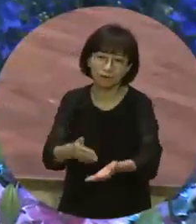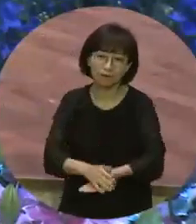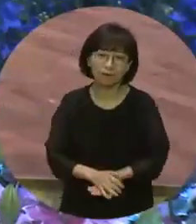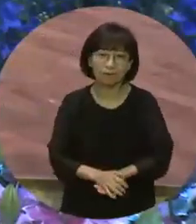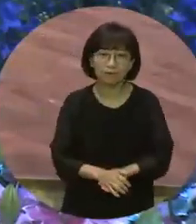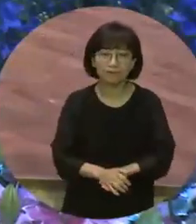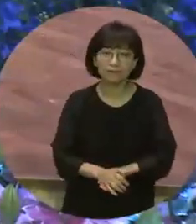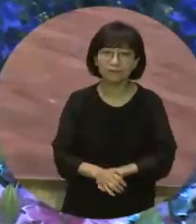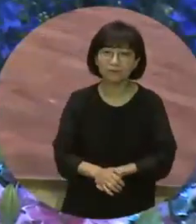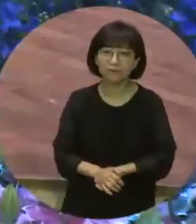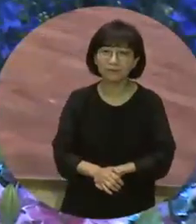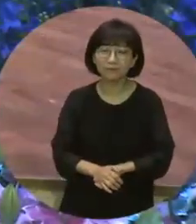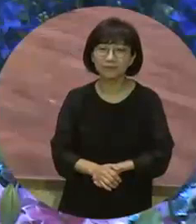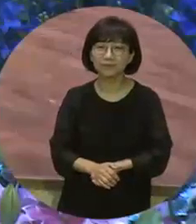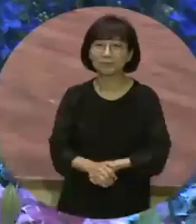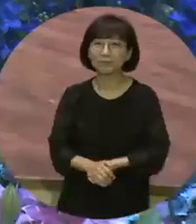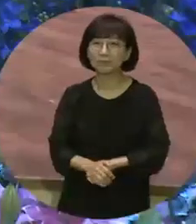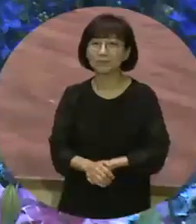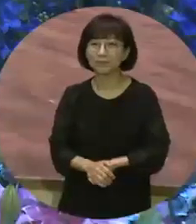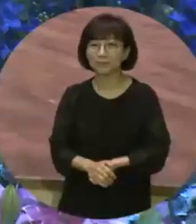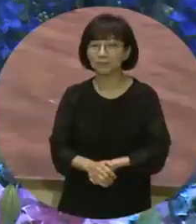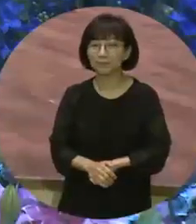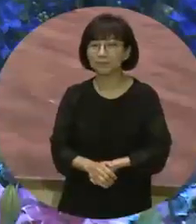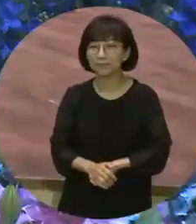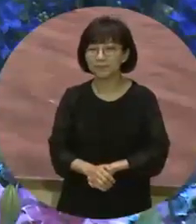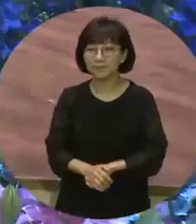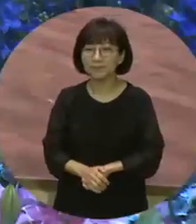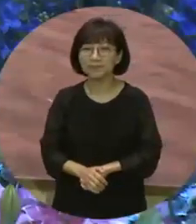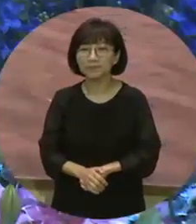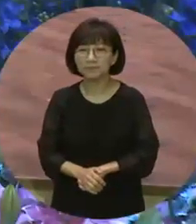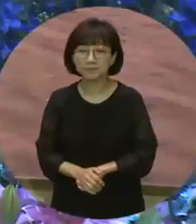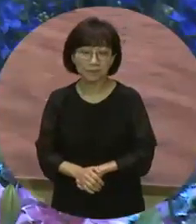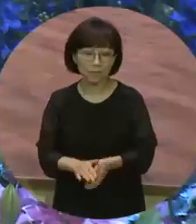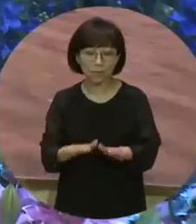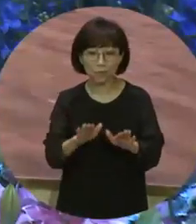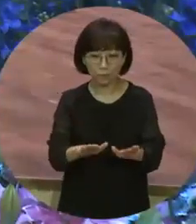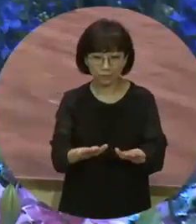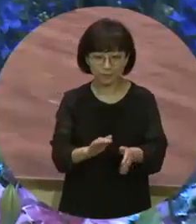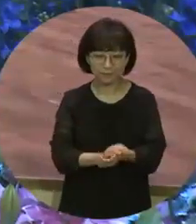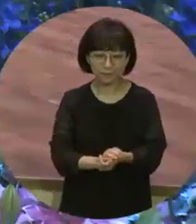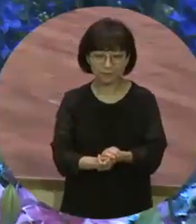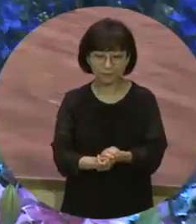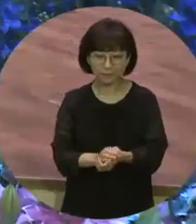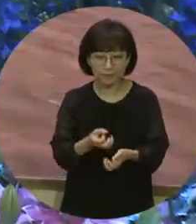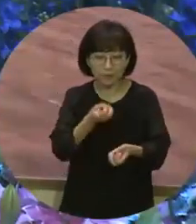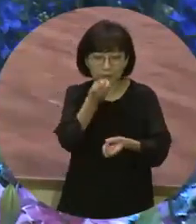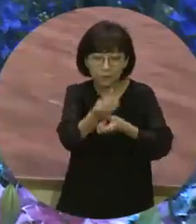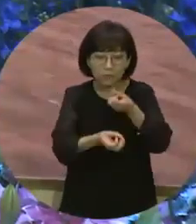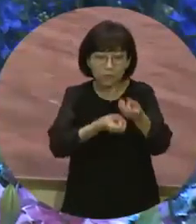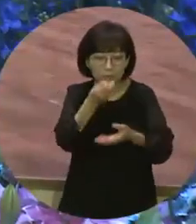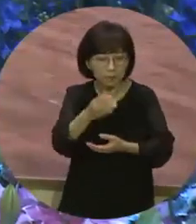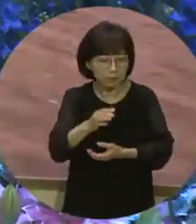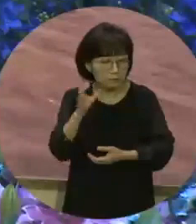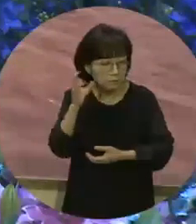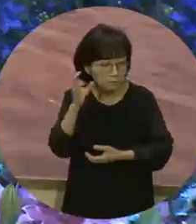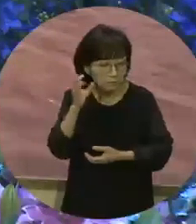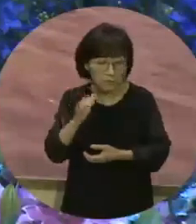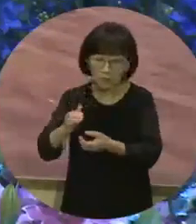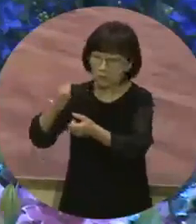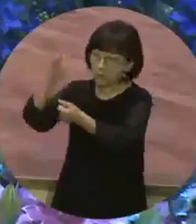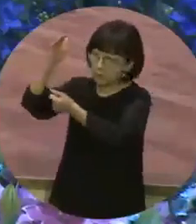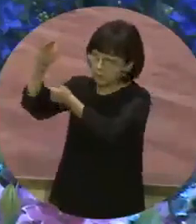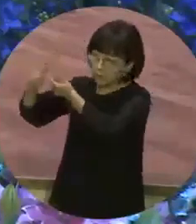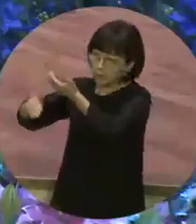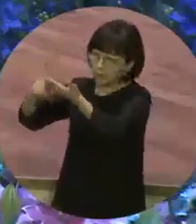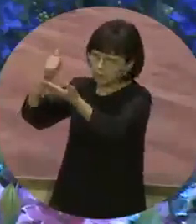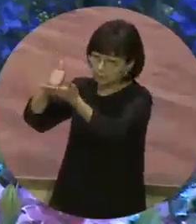이게 축복의 백미입니다. 축복의 백미. 자, 이들의 고백이 무엇입니까? 여호와께서 너와 함께